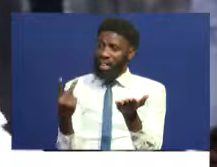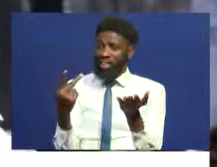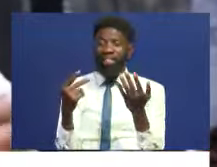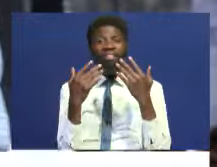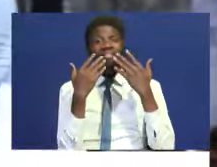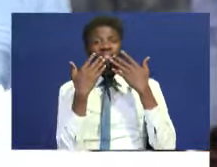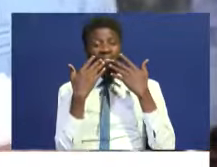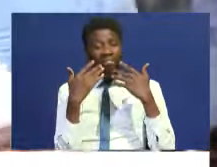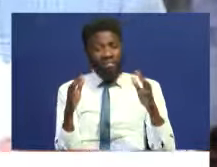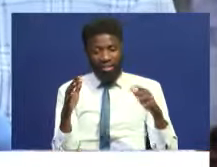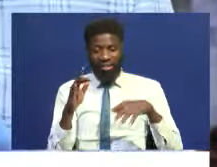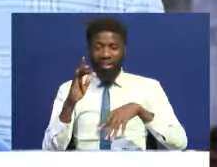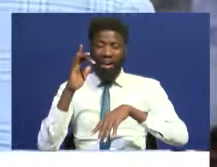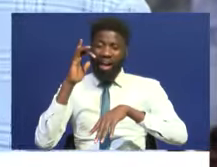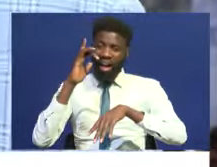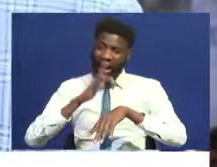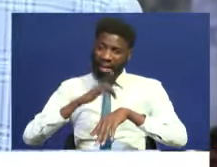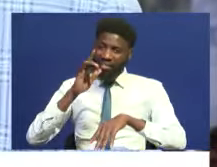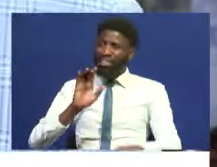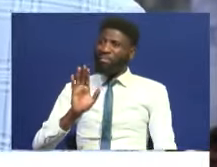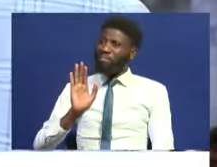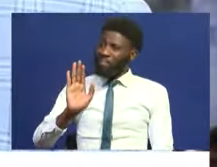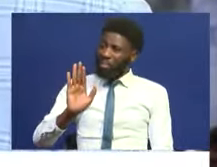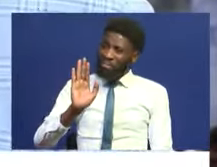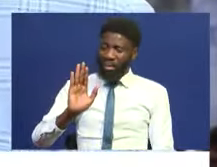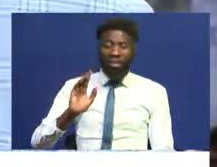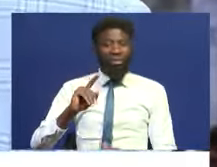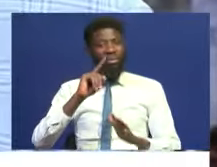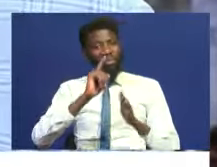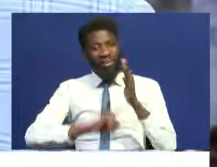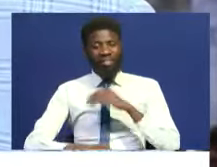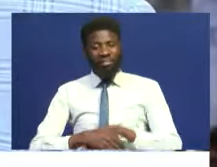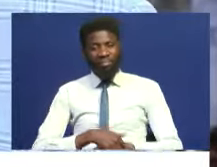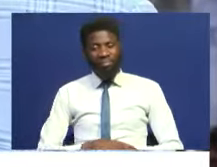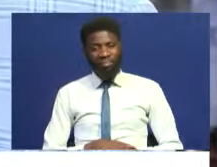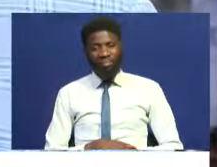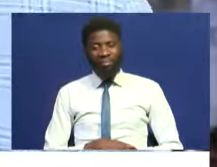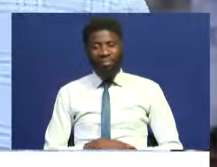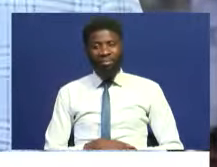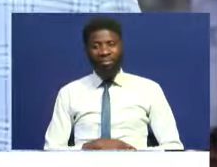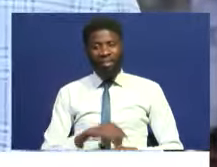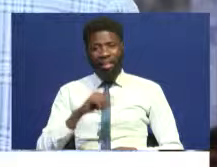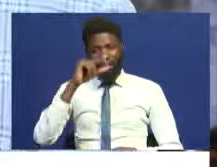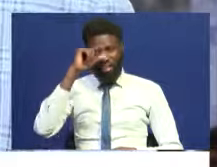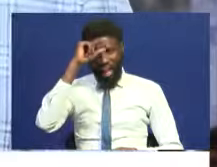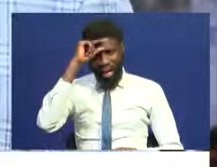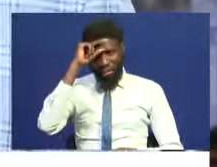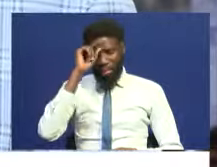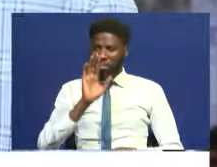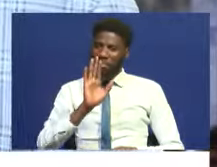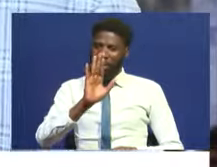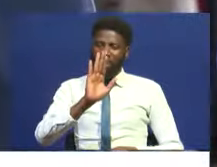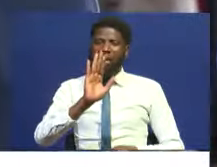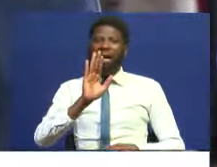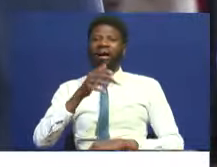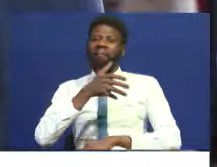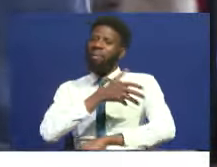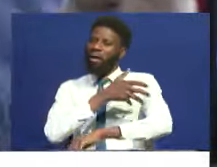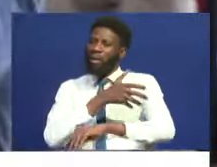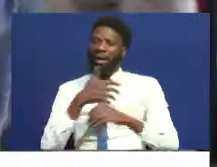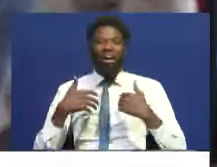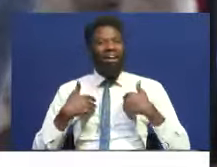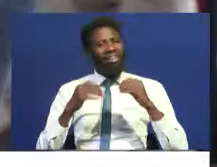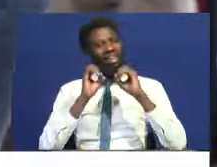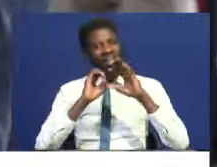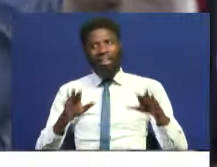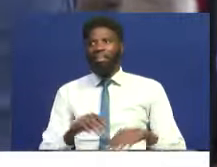the net effect, kusema ukweli, ni kwamba serikali imeng'olewa mamlakani.